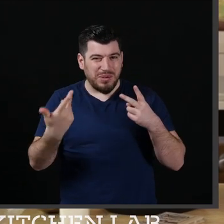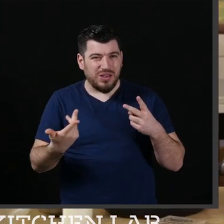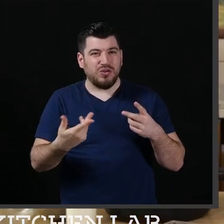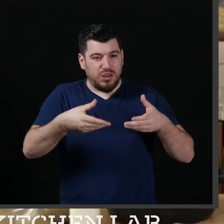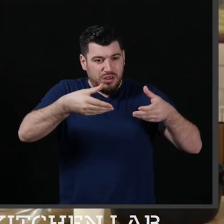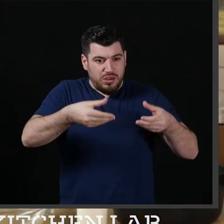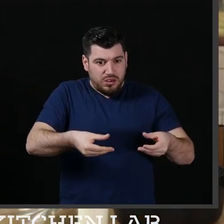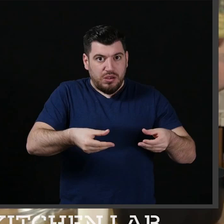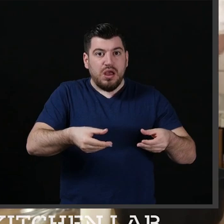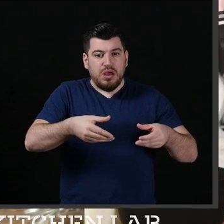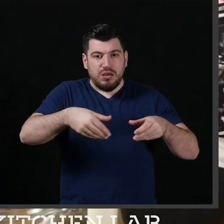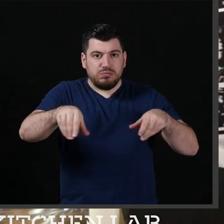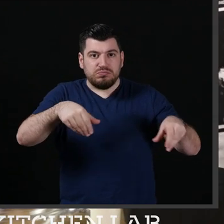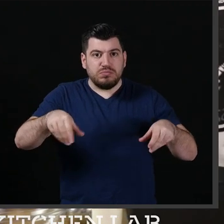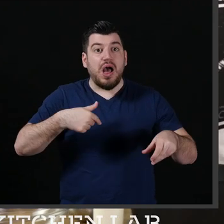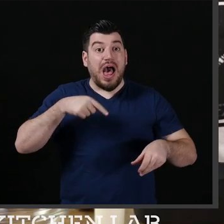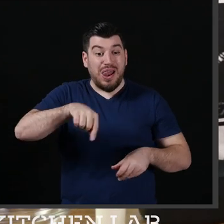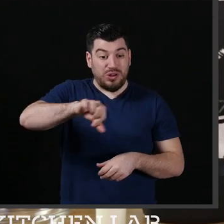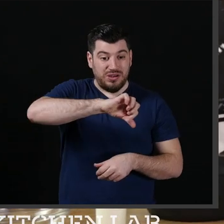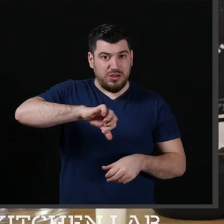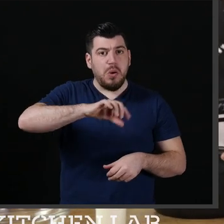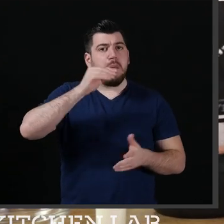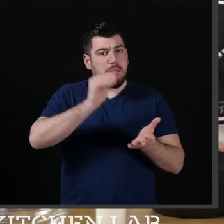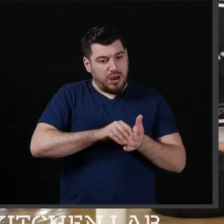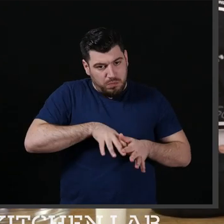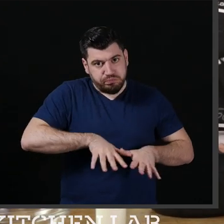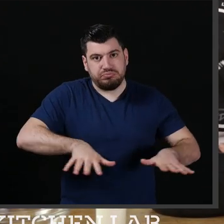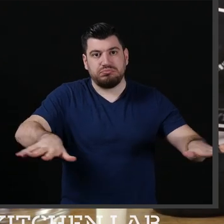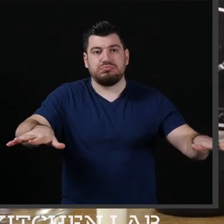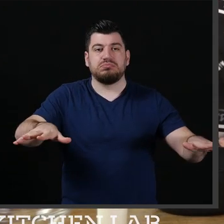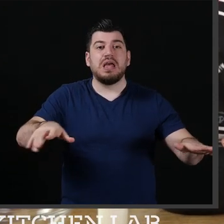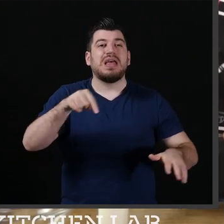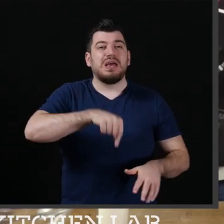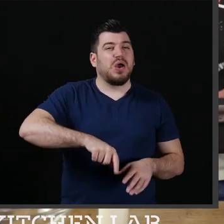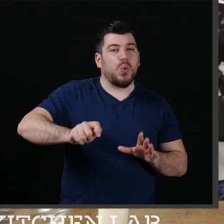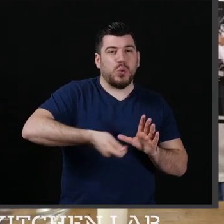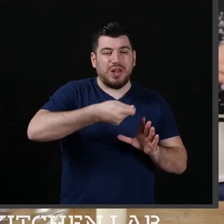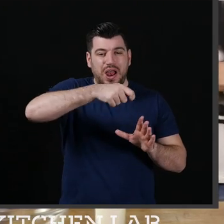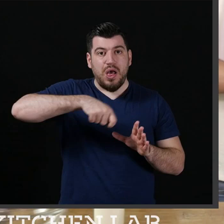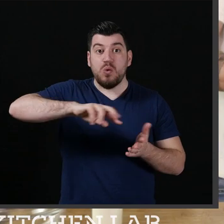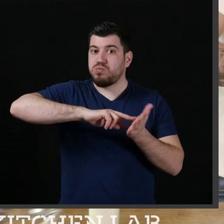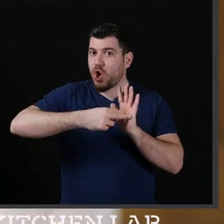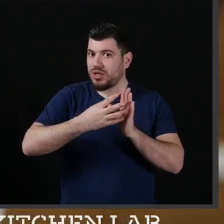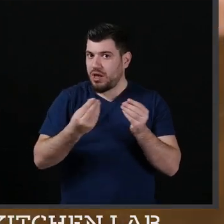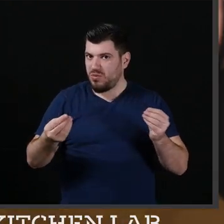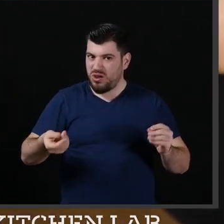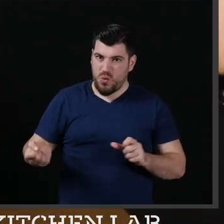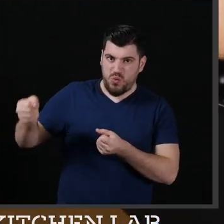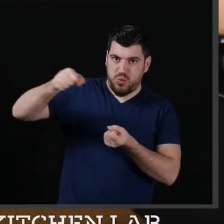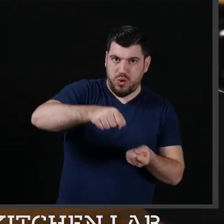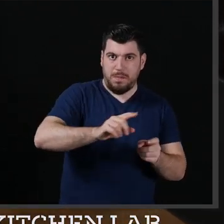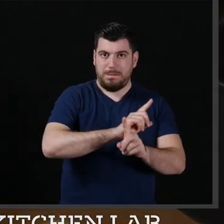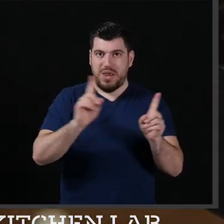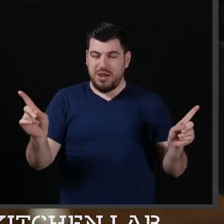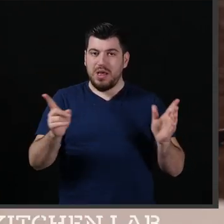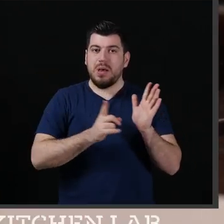ρίξουμε το σιρόπι θα ξαναπλώσει και θα πάει παντού. Με μία κουτάλα προσεκτικά, δεν το ρίχνουμε όλο μαζί το μείγμα, ρίχνουμε το